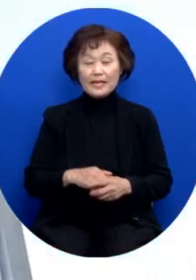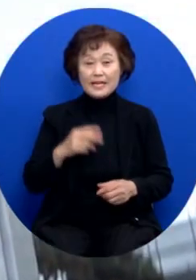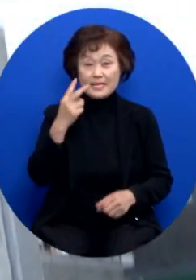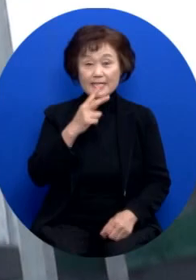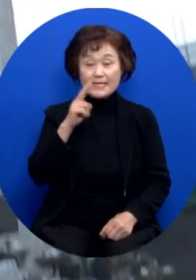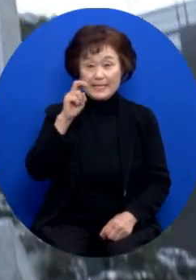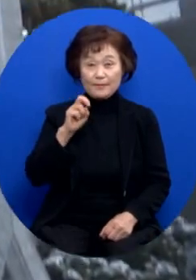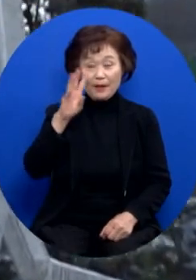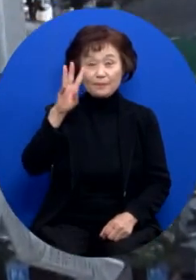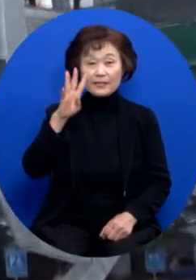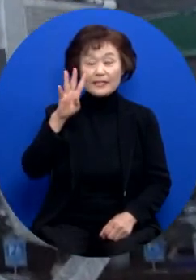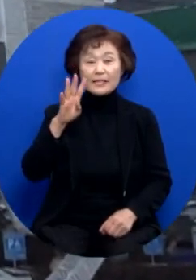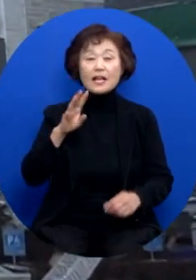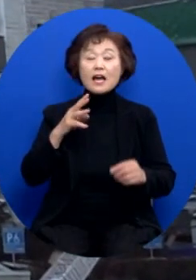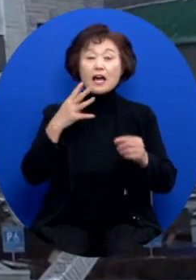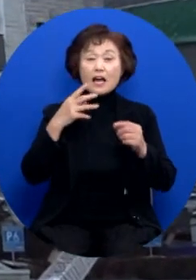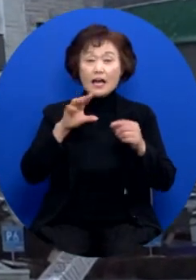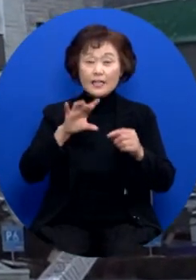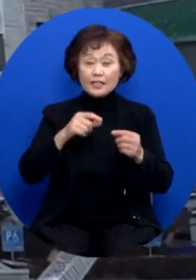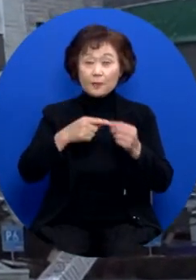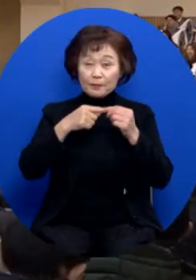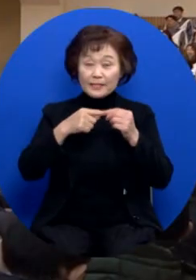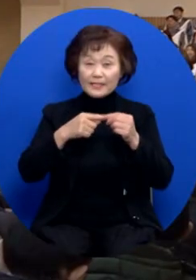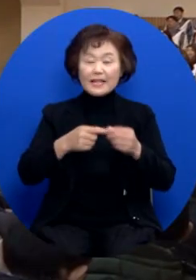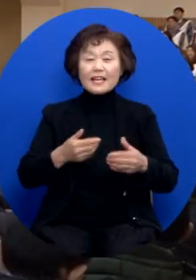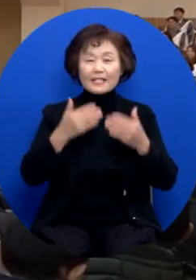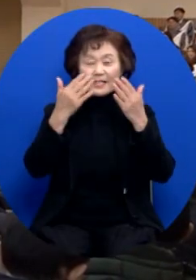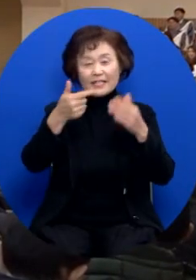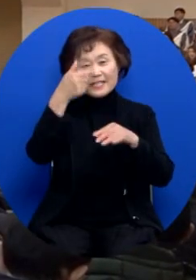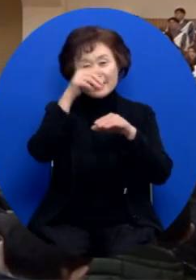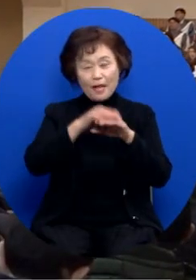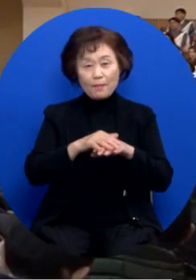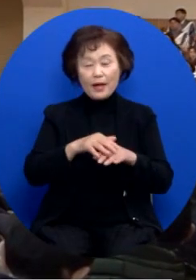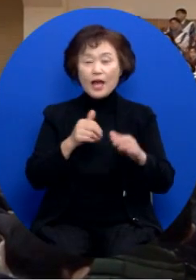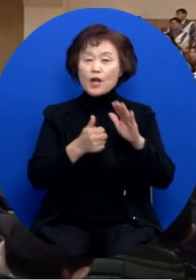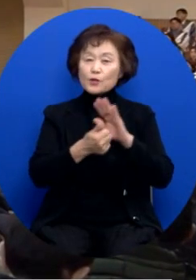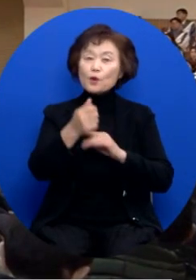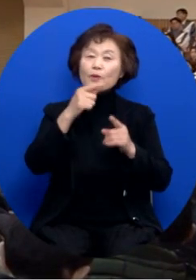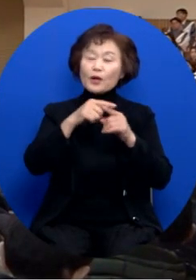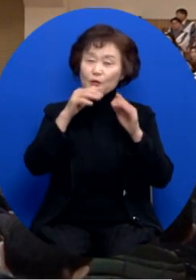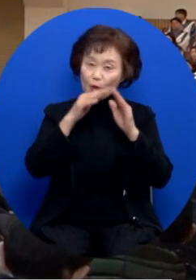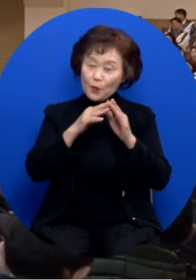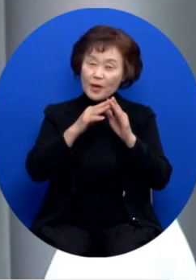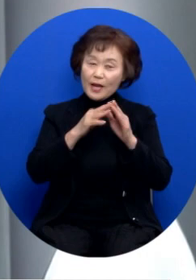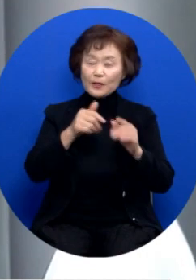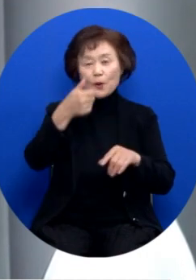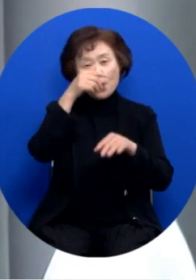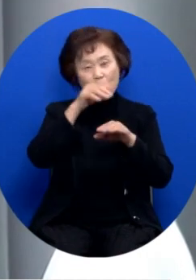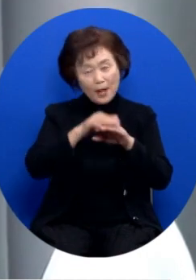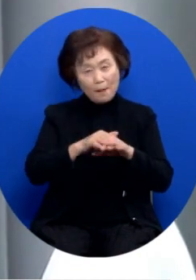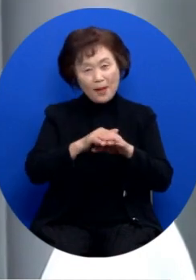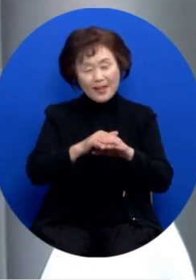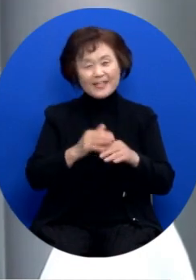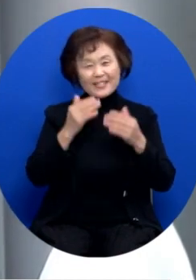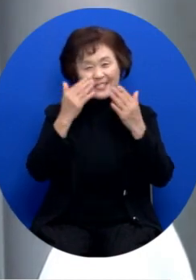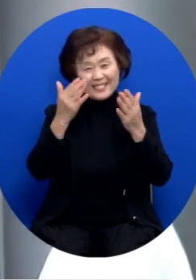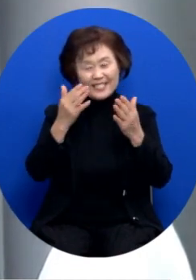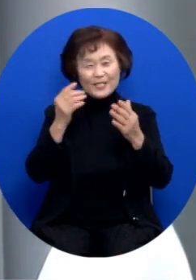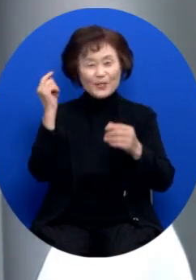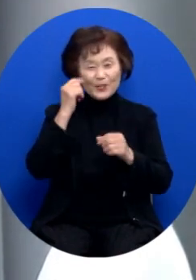2024년 첫 번째 주일 예배를 드린 한국교회. 소망교회도 첫째 주일을 엄숙하고도 활기차게